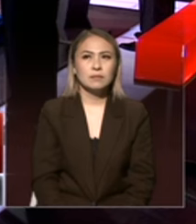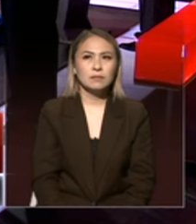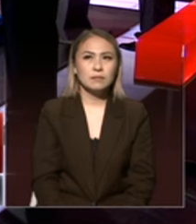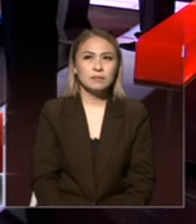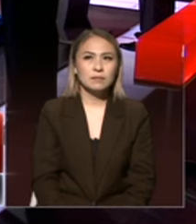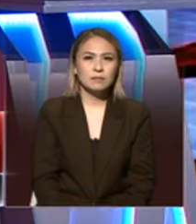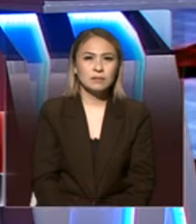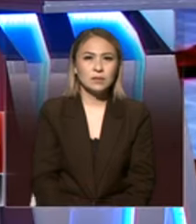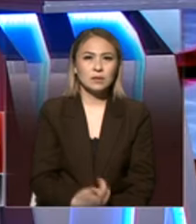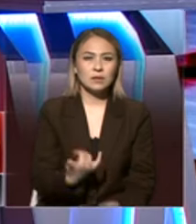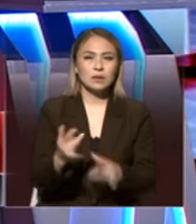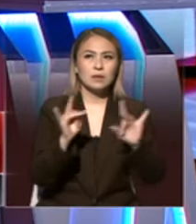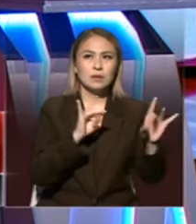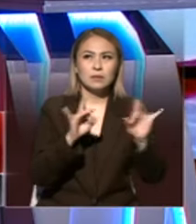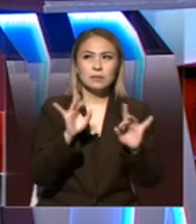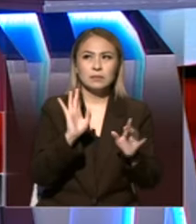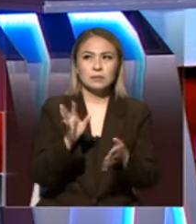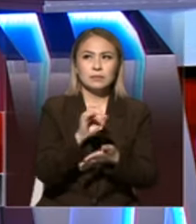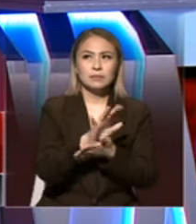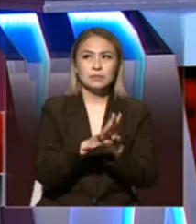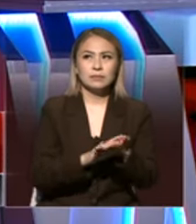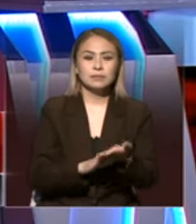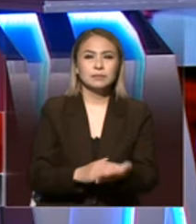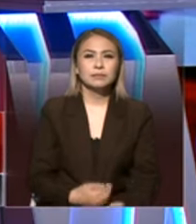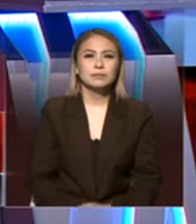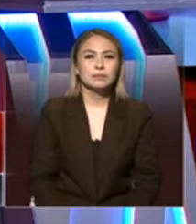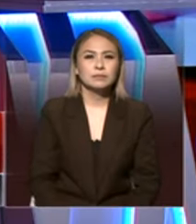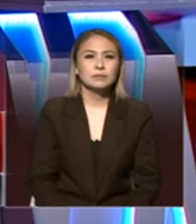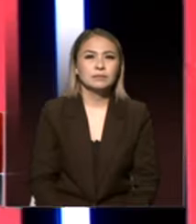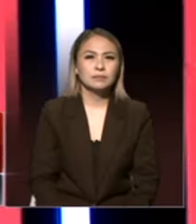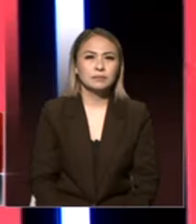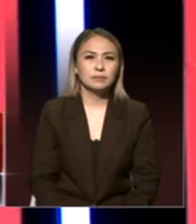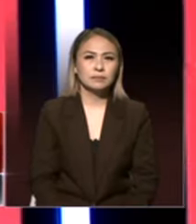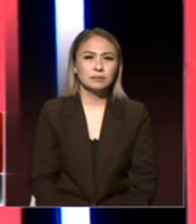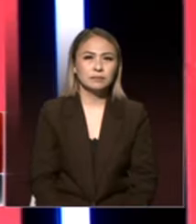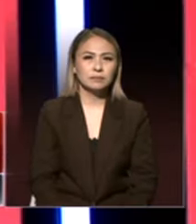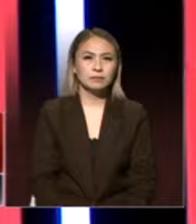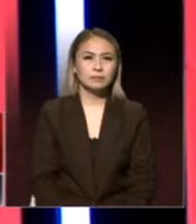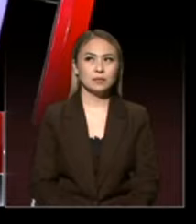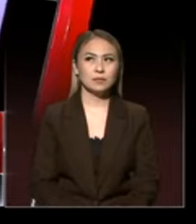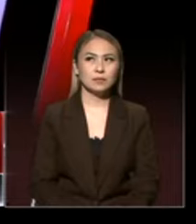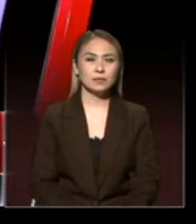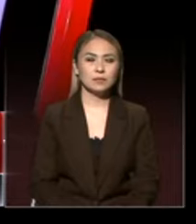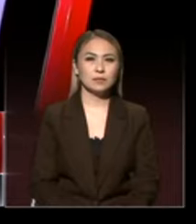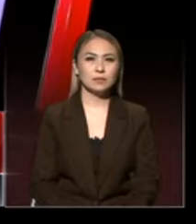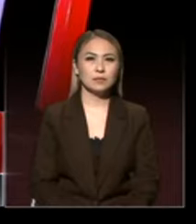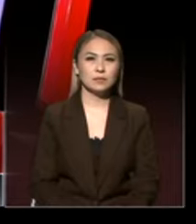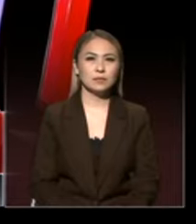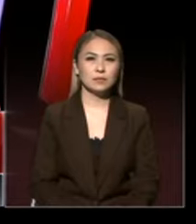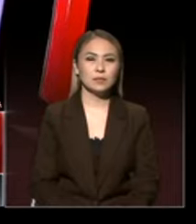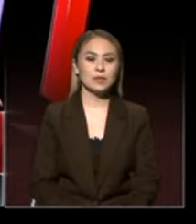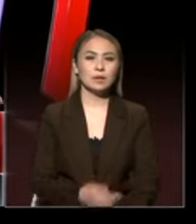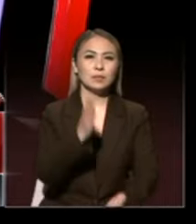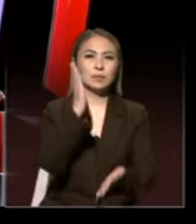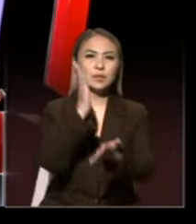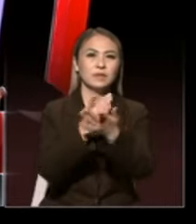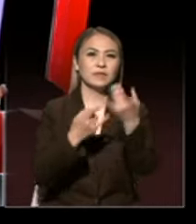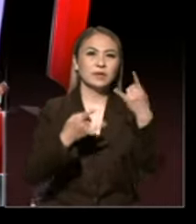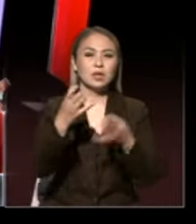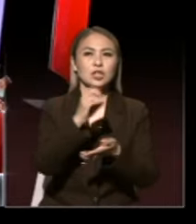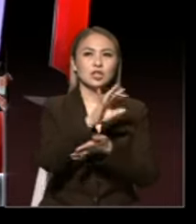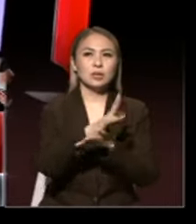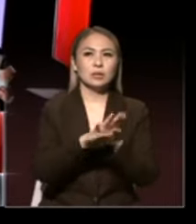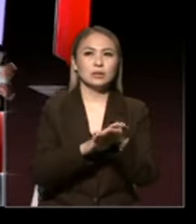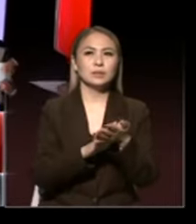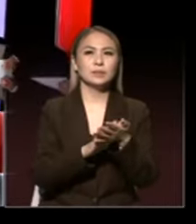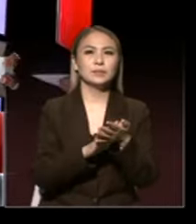мынау үзілістің уақыты келген екен. Содан кейін жауап берсеңіз. Жақсы. Енді бізге тікелей эфирдеміз. Әрі қарай жалғастырсақ,